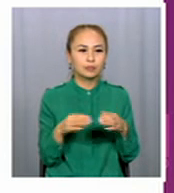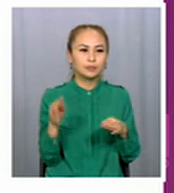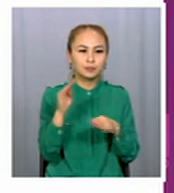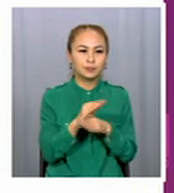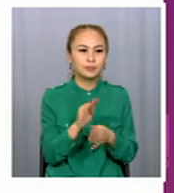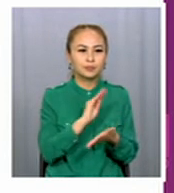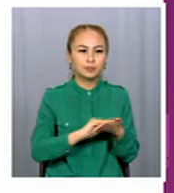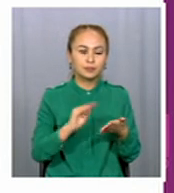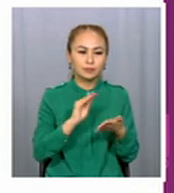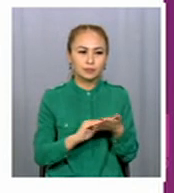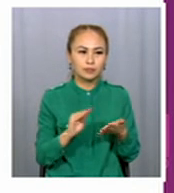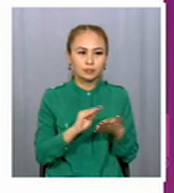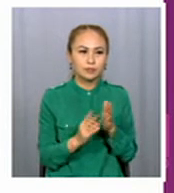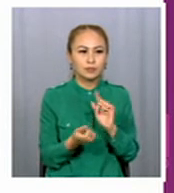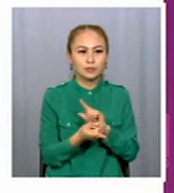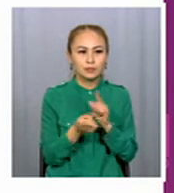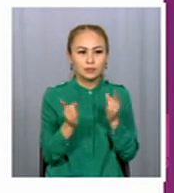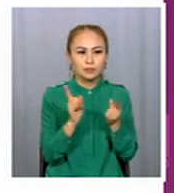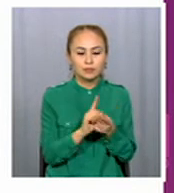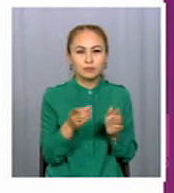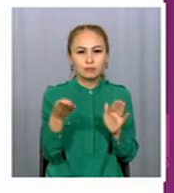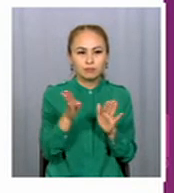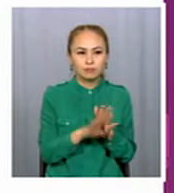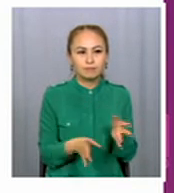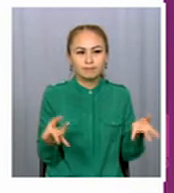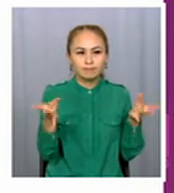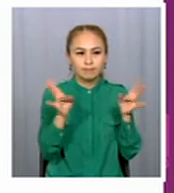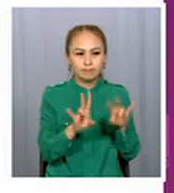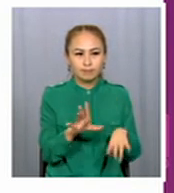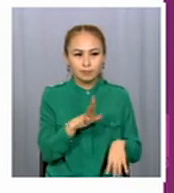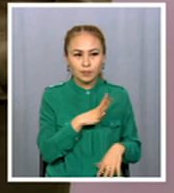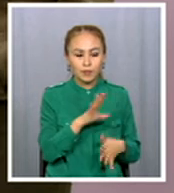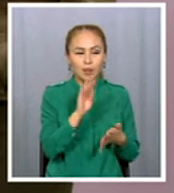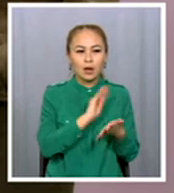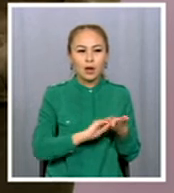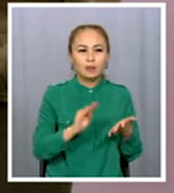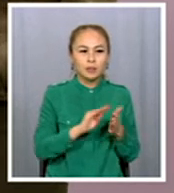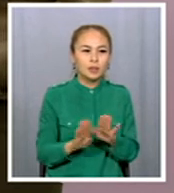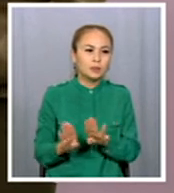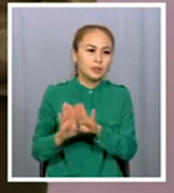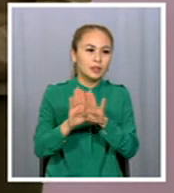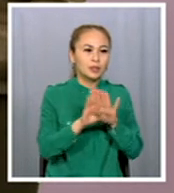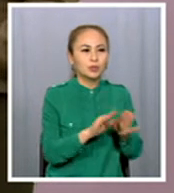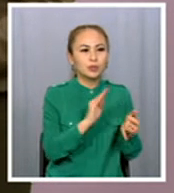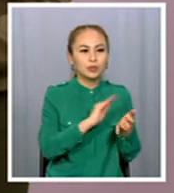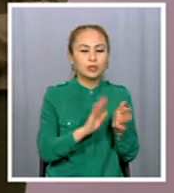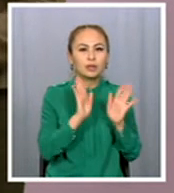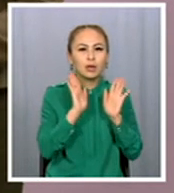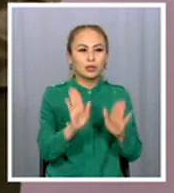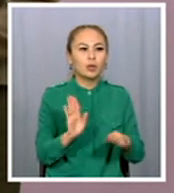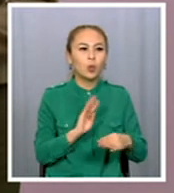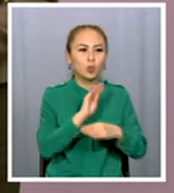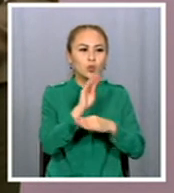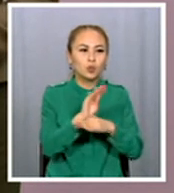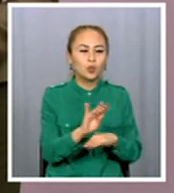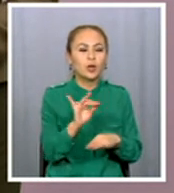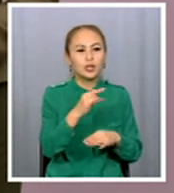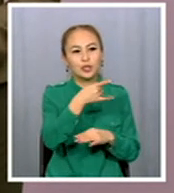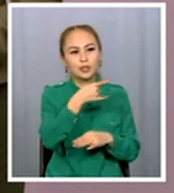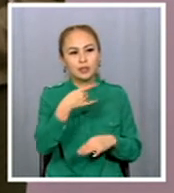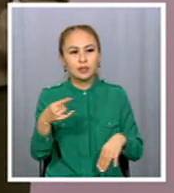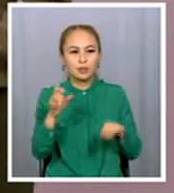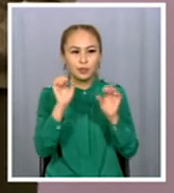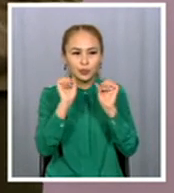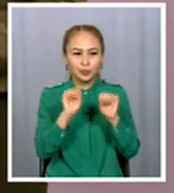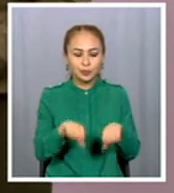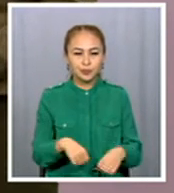ал әріпті көбейткішті өзгеріссіз қалдырдық. Әріптері бірдей өрнектерді ғана қосуға